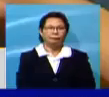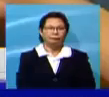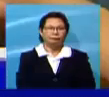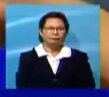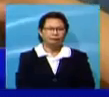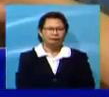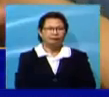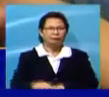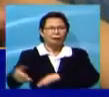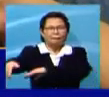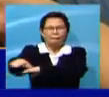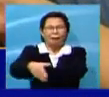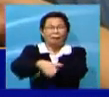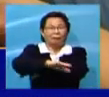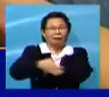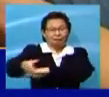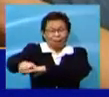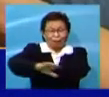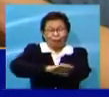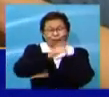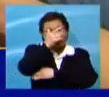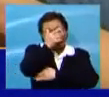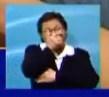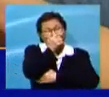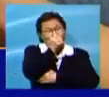Timur maritim lah. Memang menarik lah.